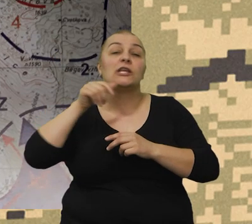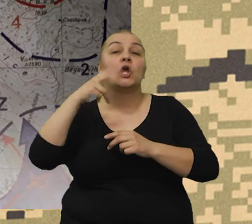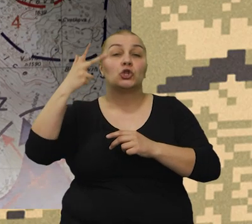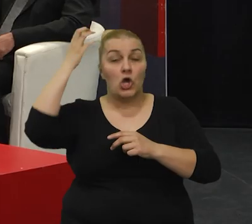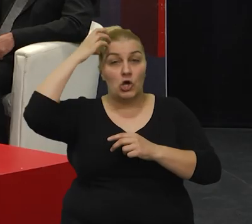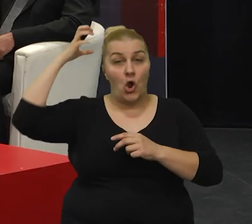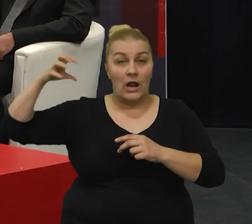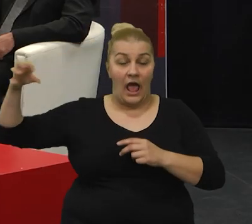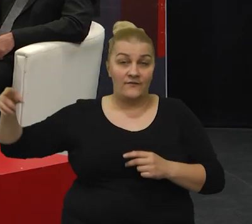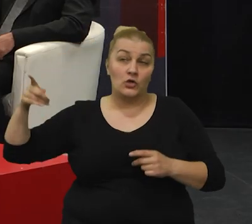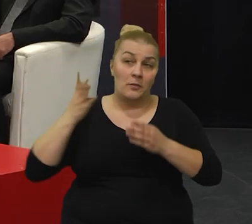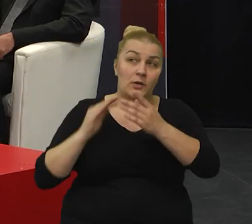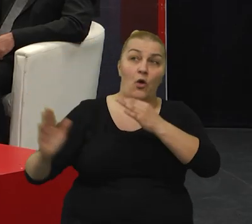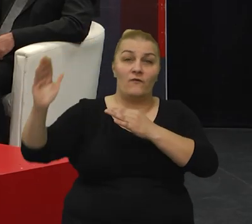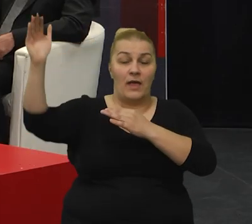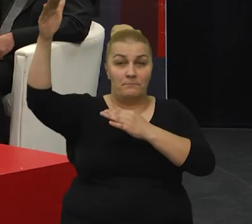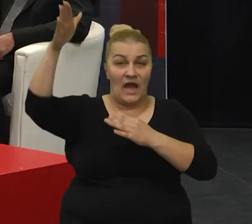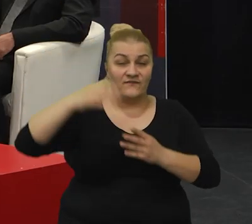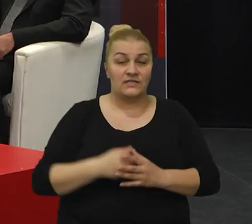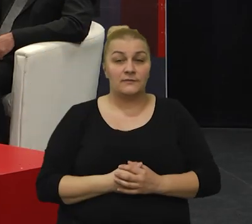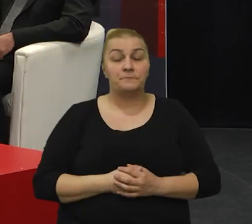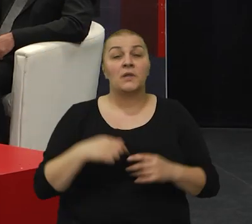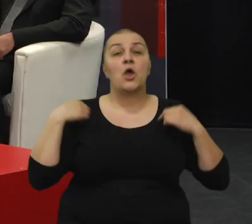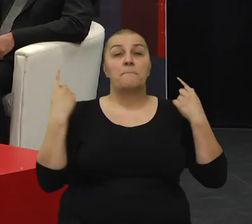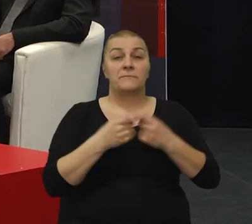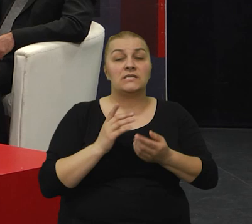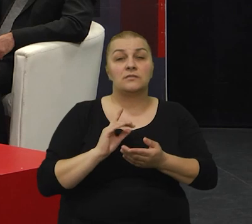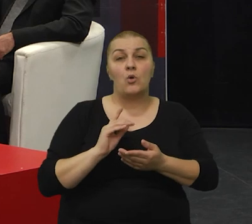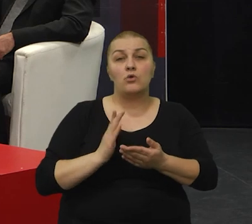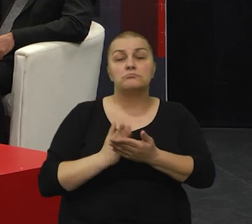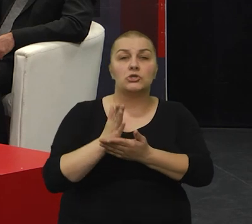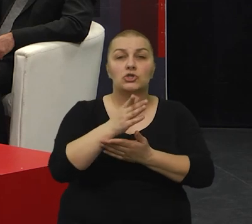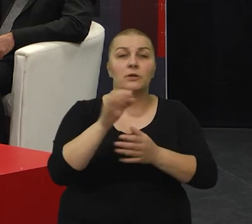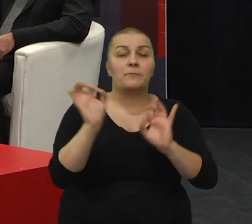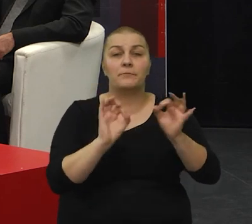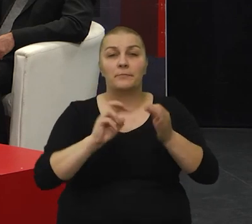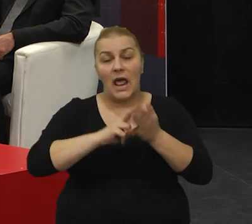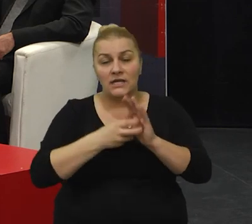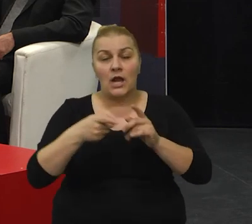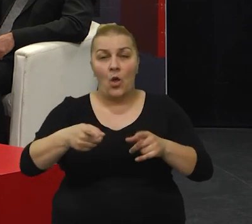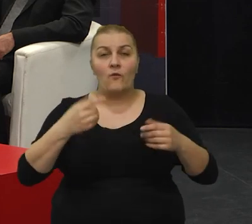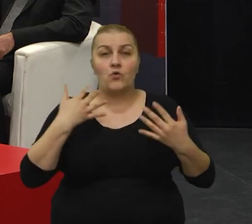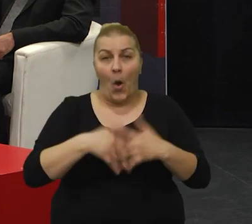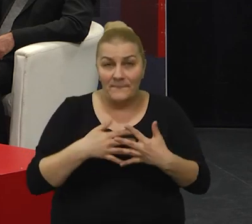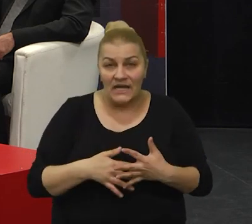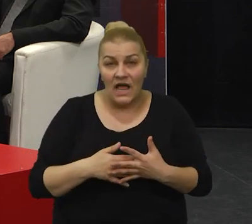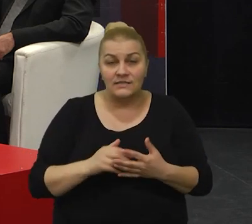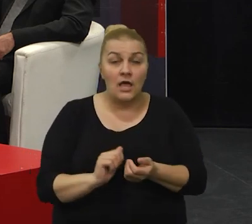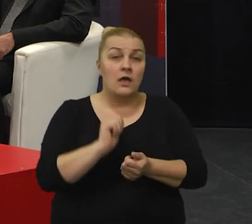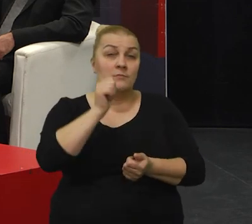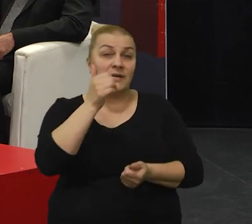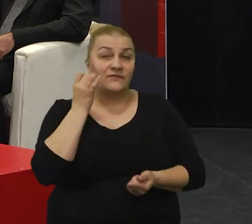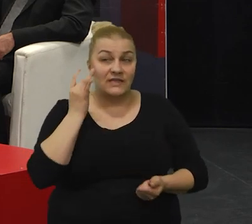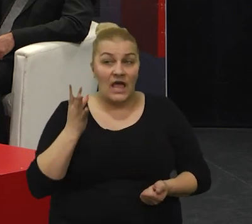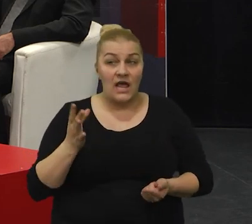Troglav, znači to je bio taj dinarski pravac. I mi smo išli planirali tu operaciju.